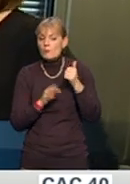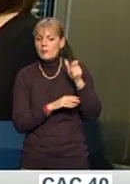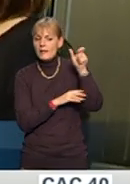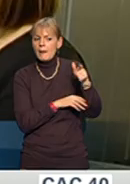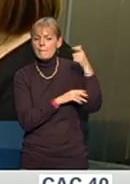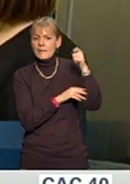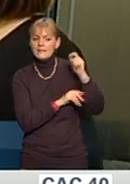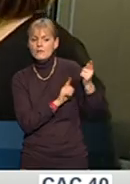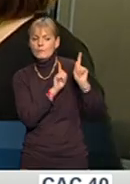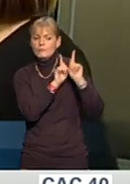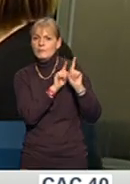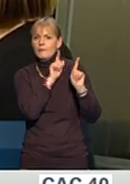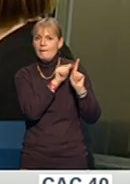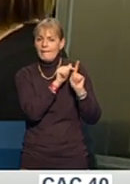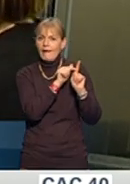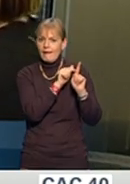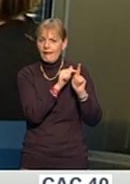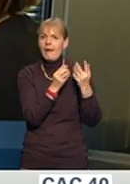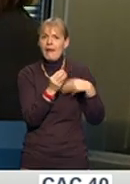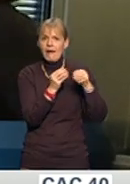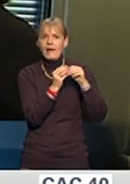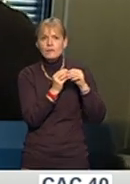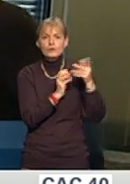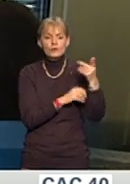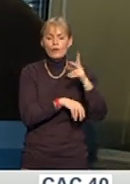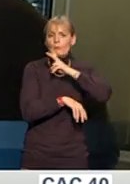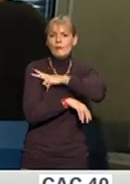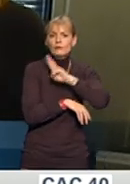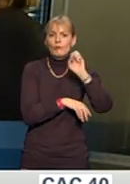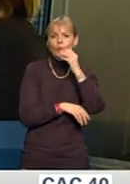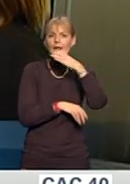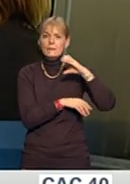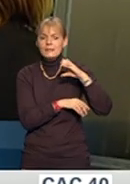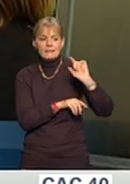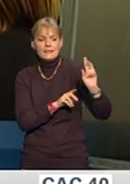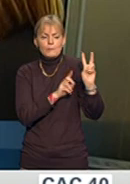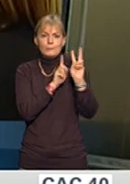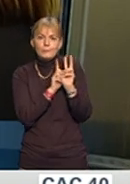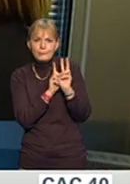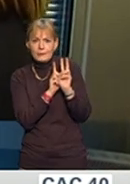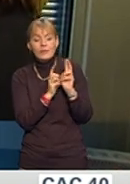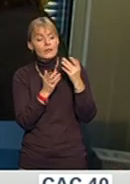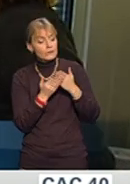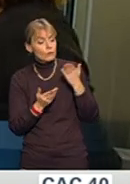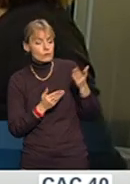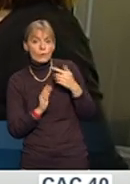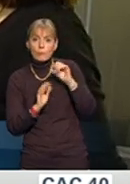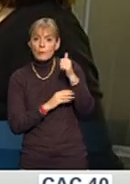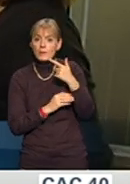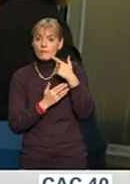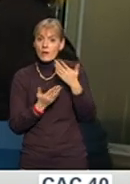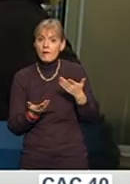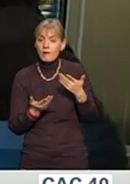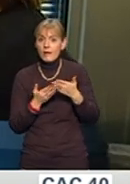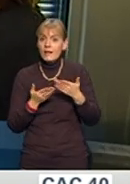qui est à nos côtés, ainsi qu'avec Alain Veil, patron d'RMC Découverte, de Next Radio TV. Michel Boyon, un mot d'abord